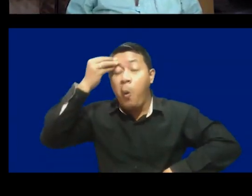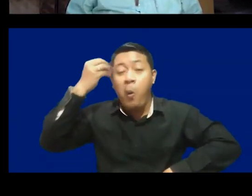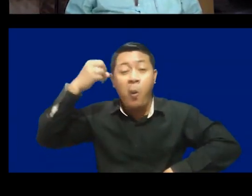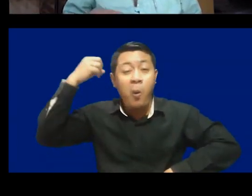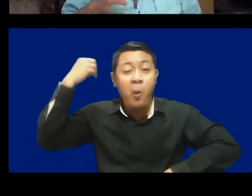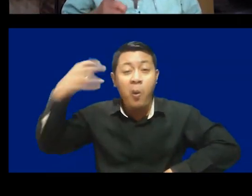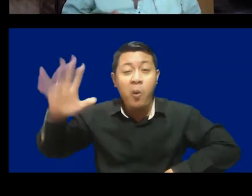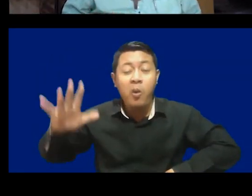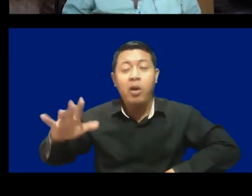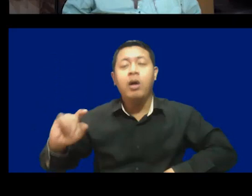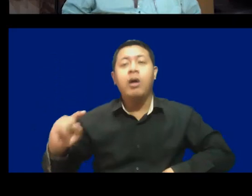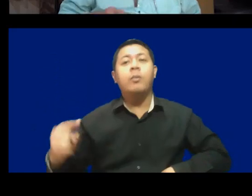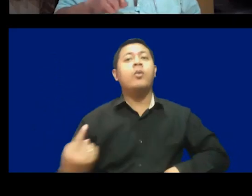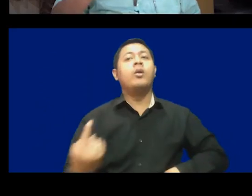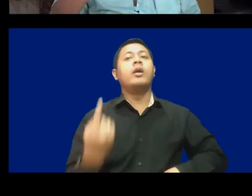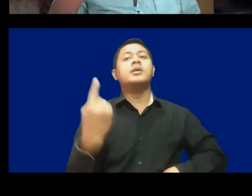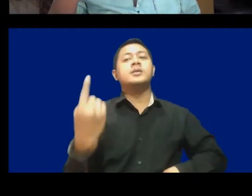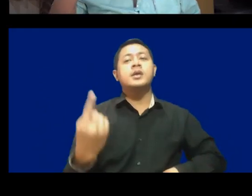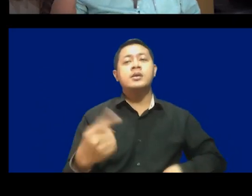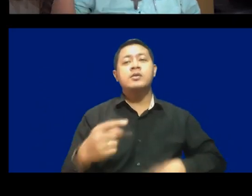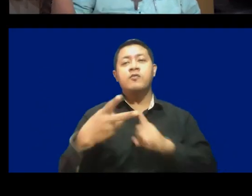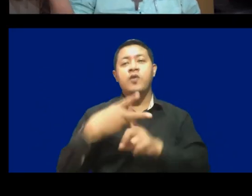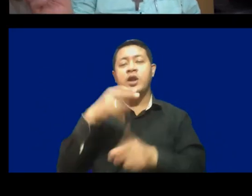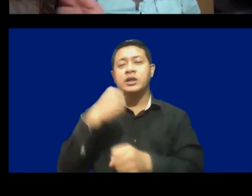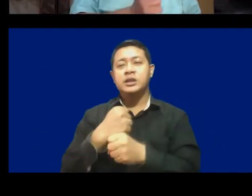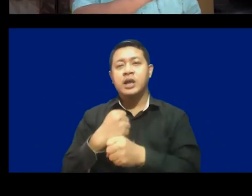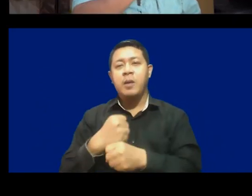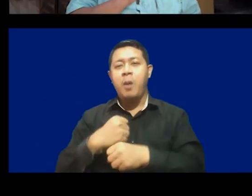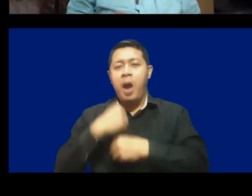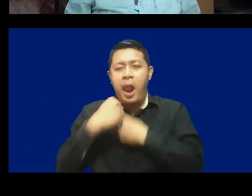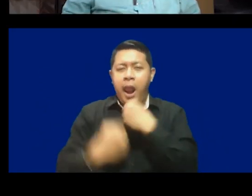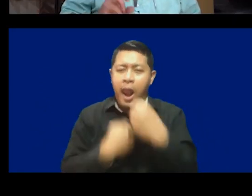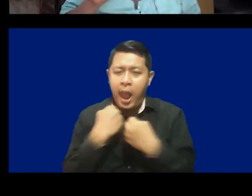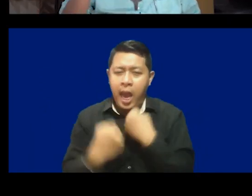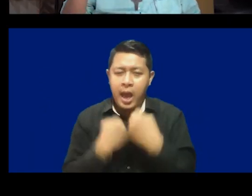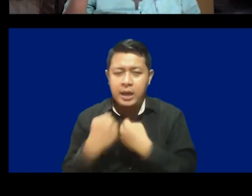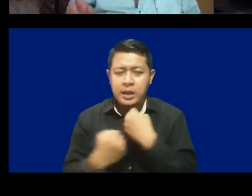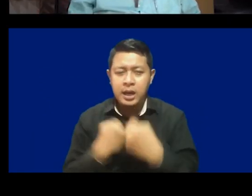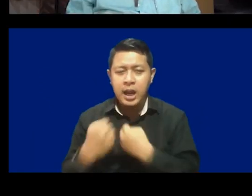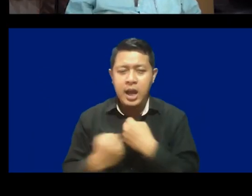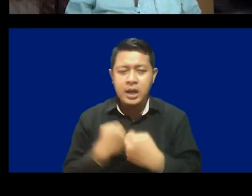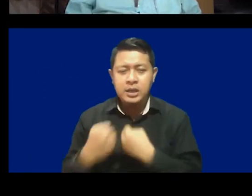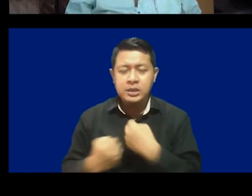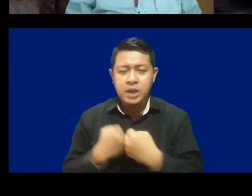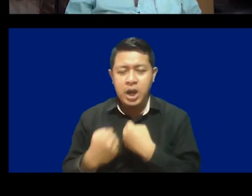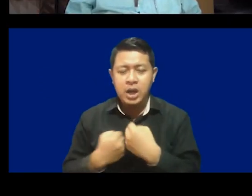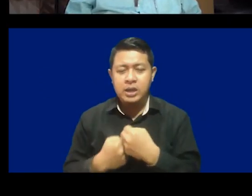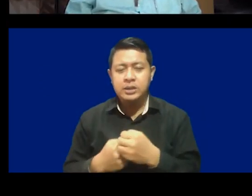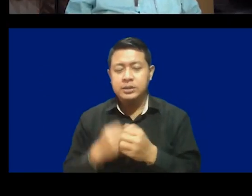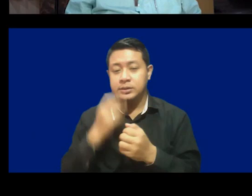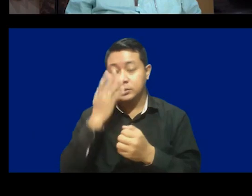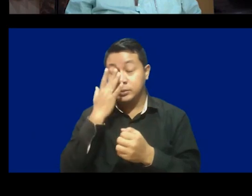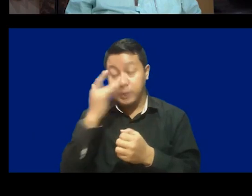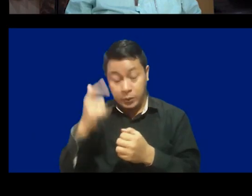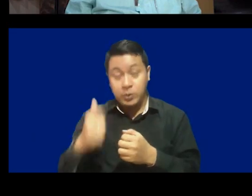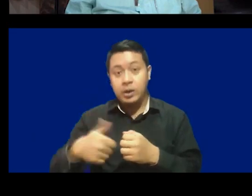Gump. Dan sejak saat itu Forrest Gump menjadi seorang pelari. Kemana saja dia lari.